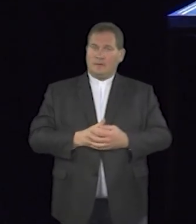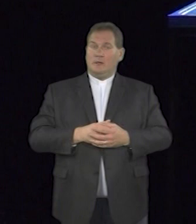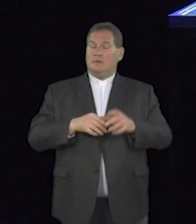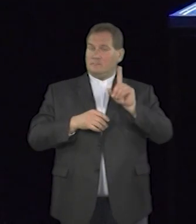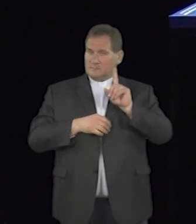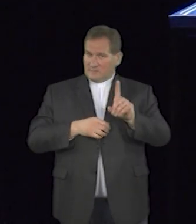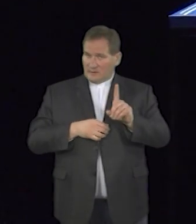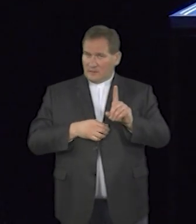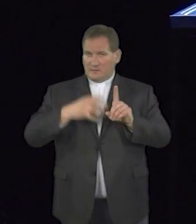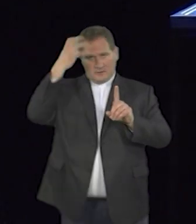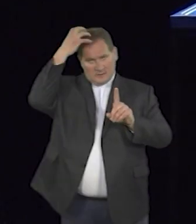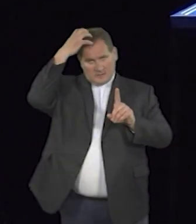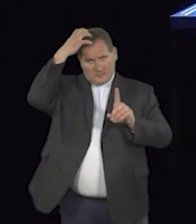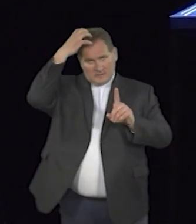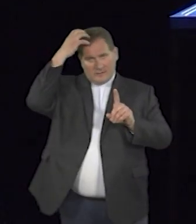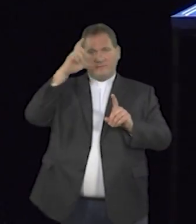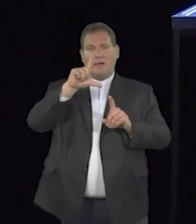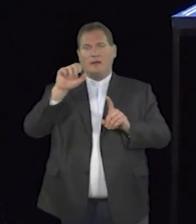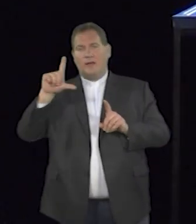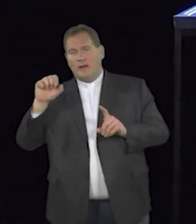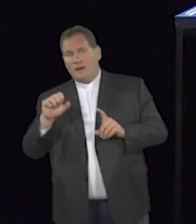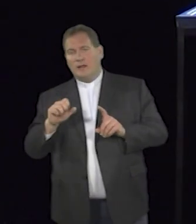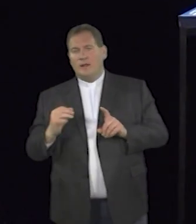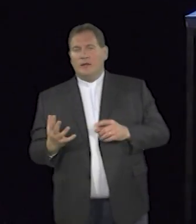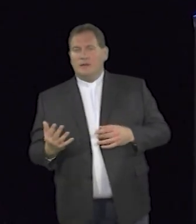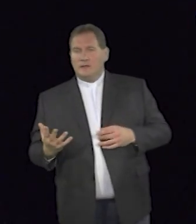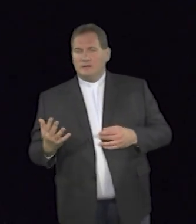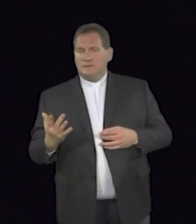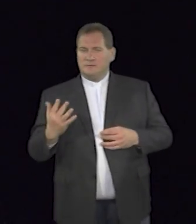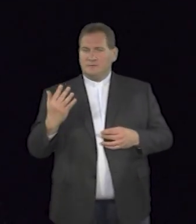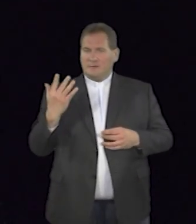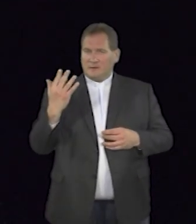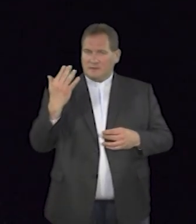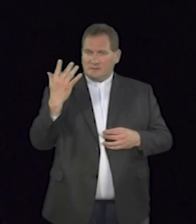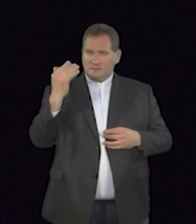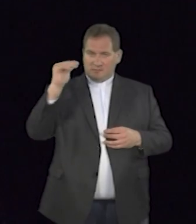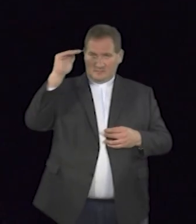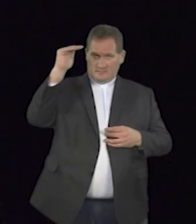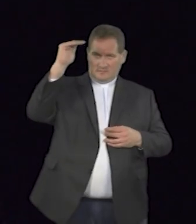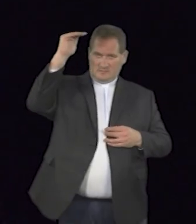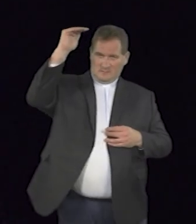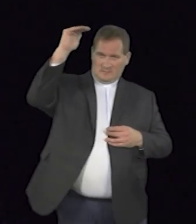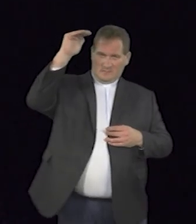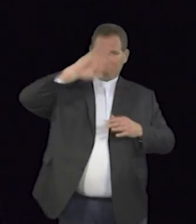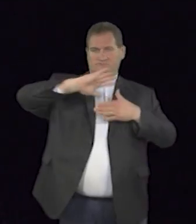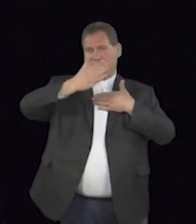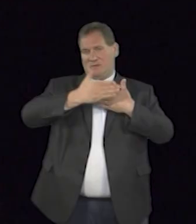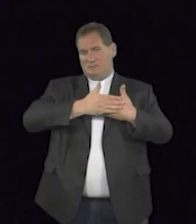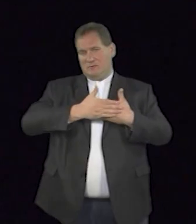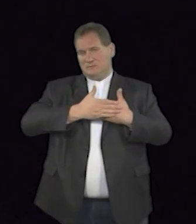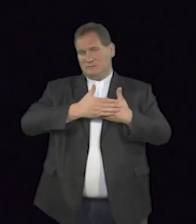Tymczasem królewna Lala rośnie, a rośnie. Dotąd za mąż nie